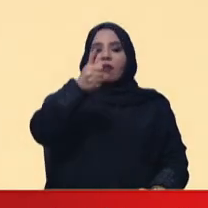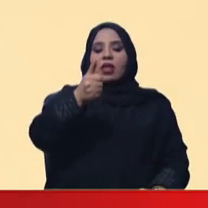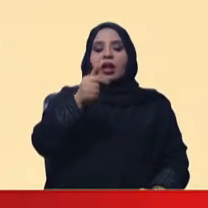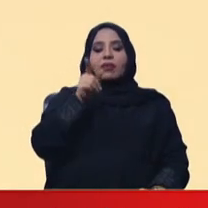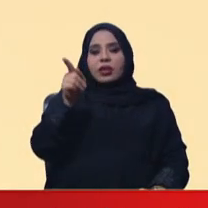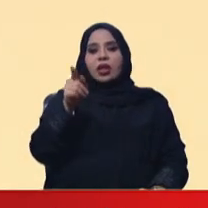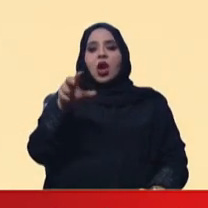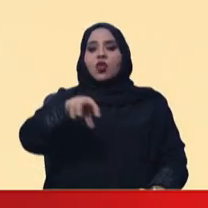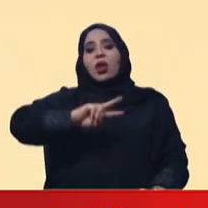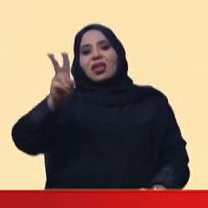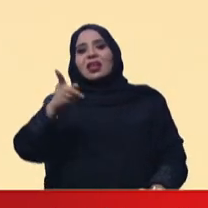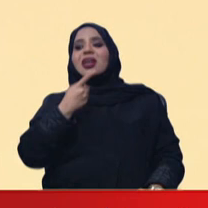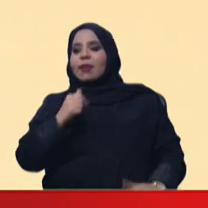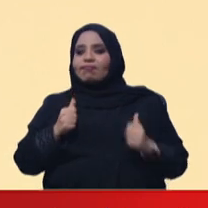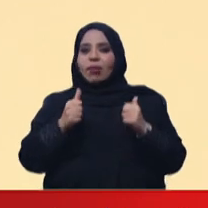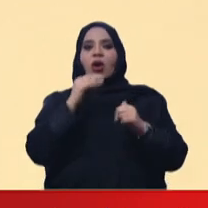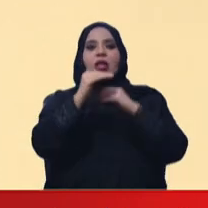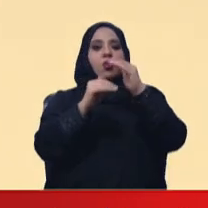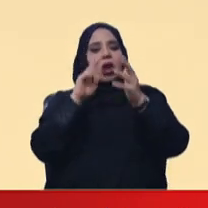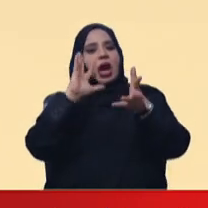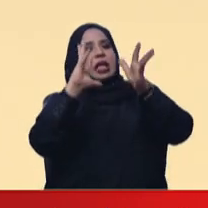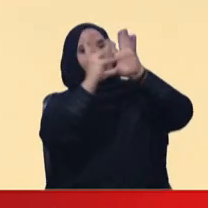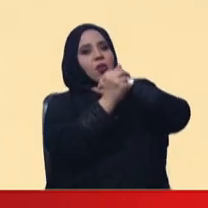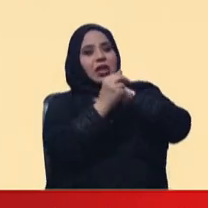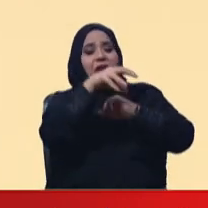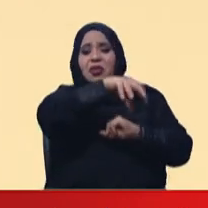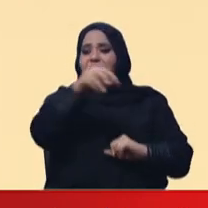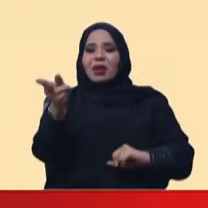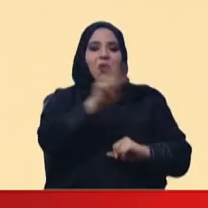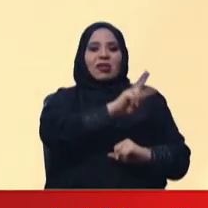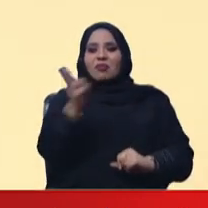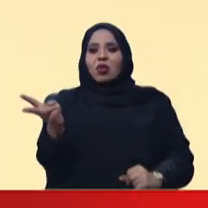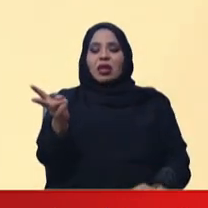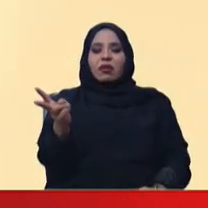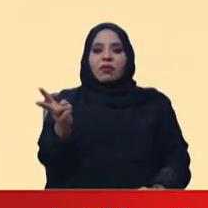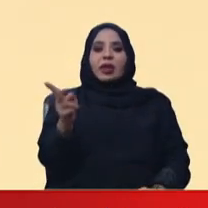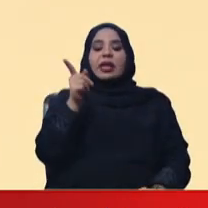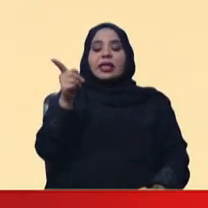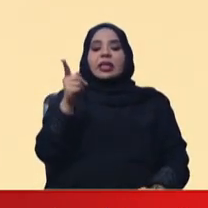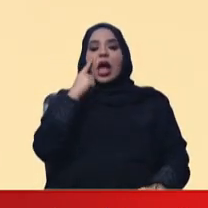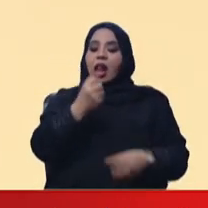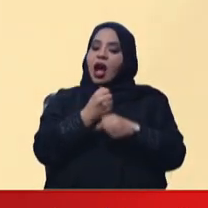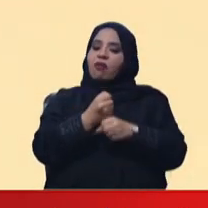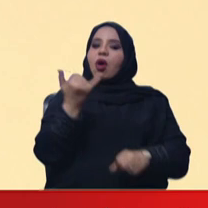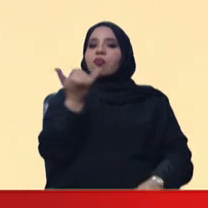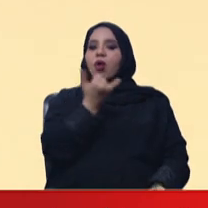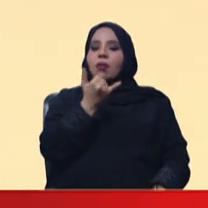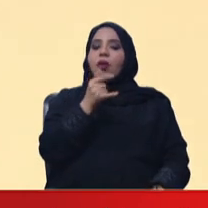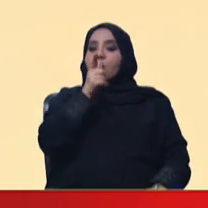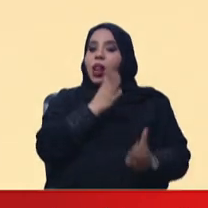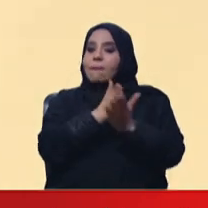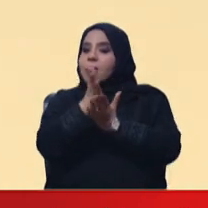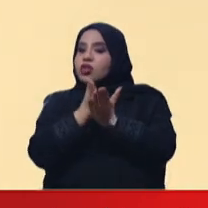وتسارع الوقت لتطوير كافة المجالات والنهوض بالمستويات المعيشية وجميع المجالات